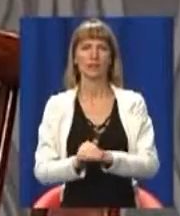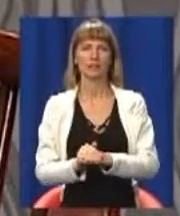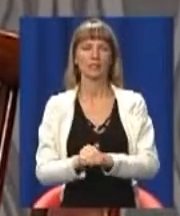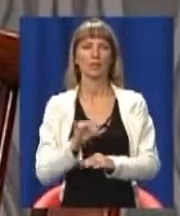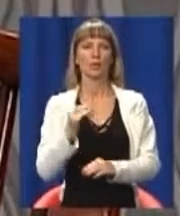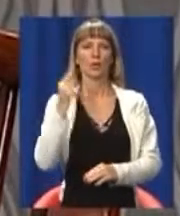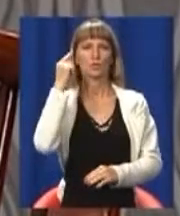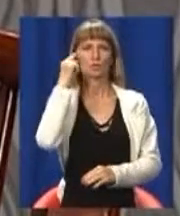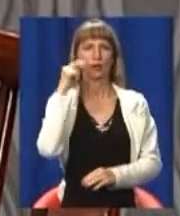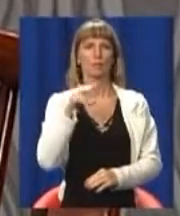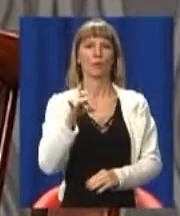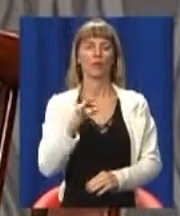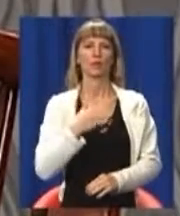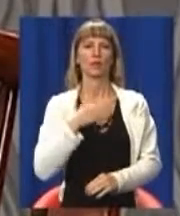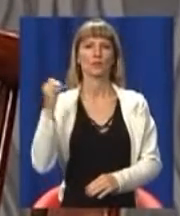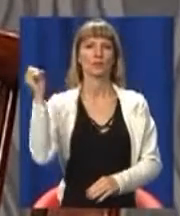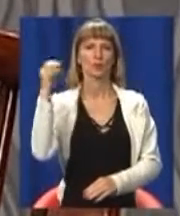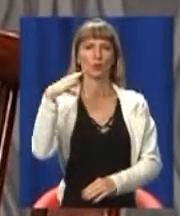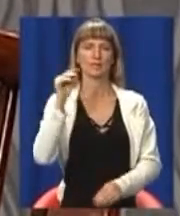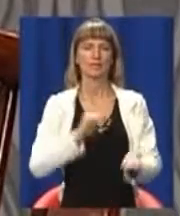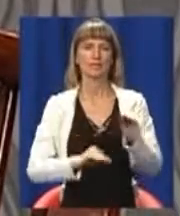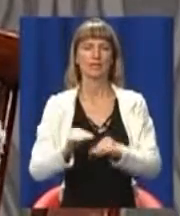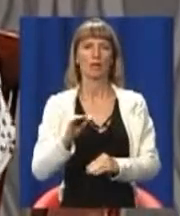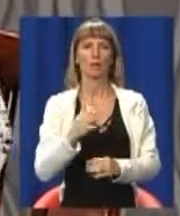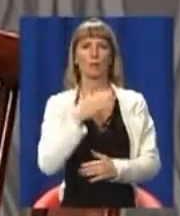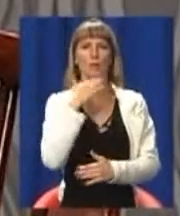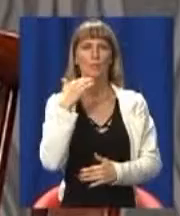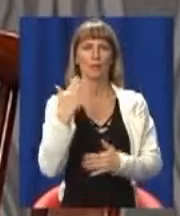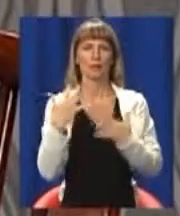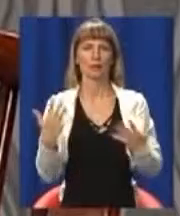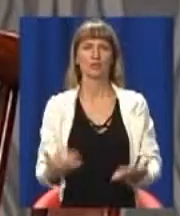і дізнаємося про нашу сонячну систему набагато більше.